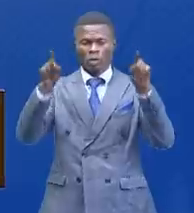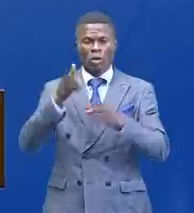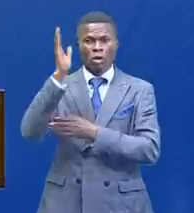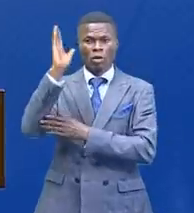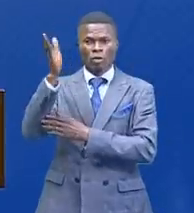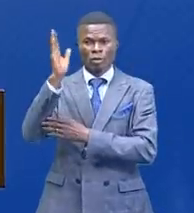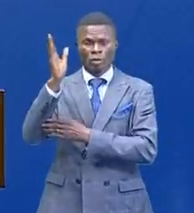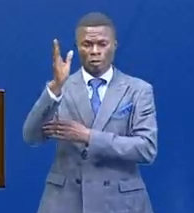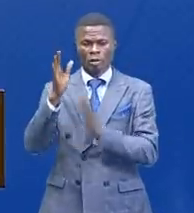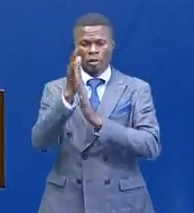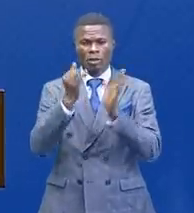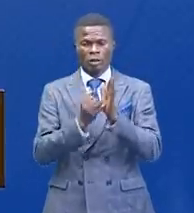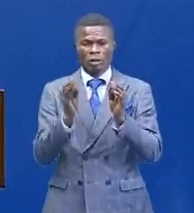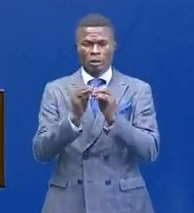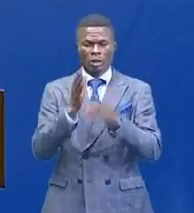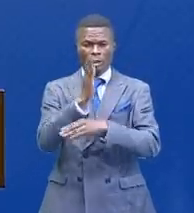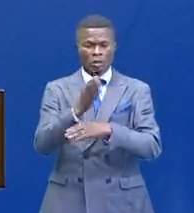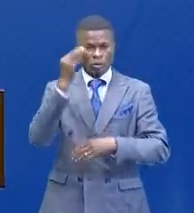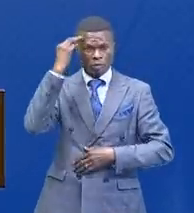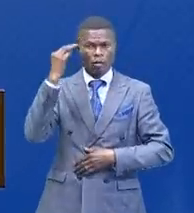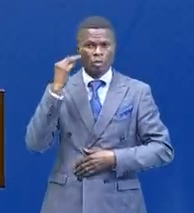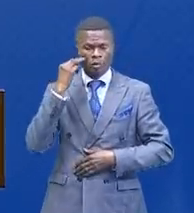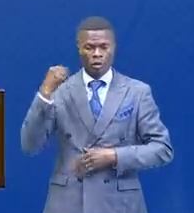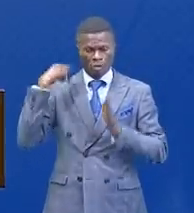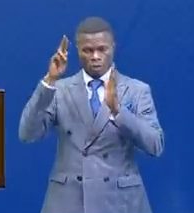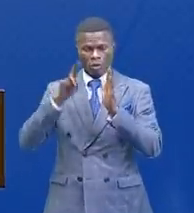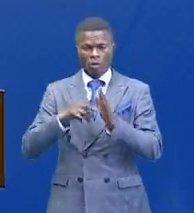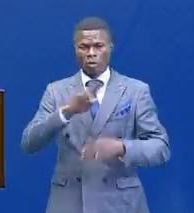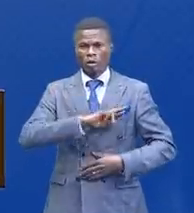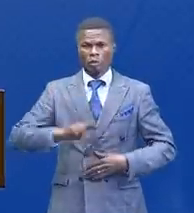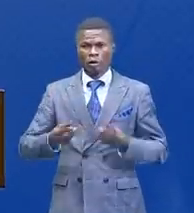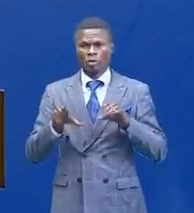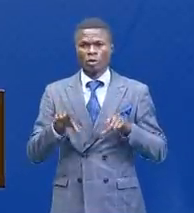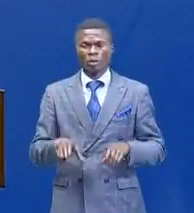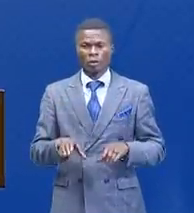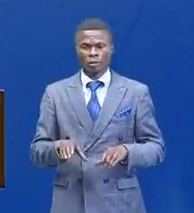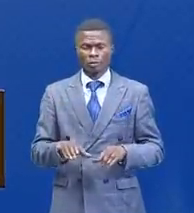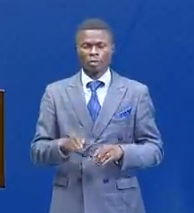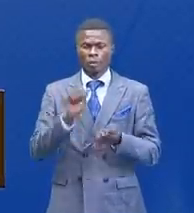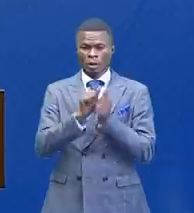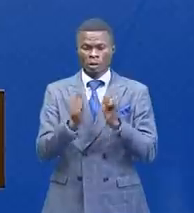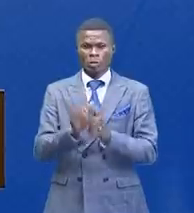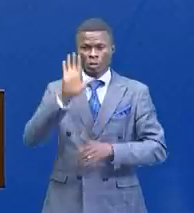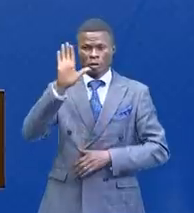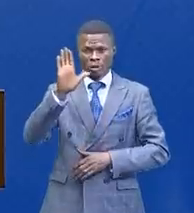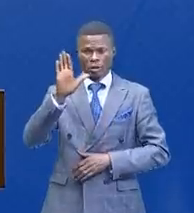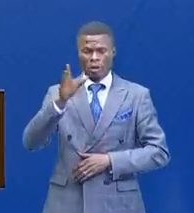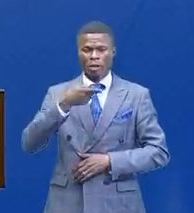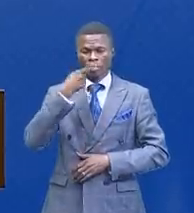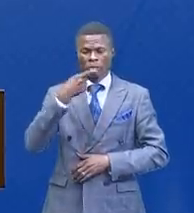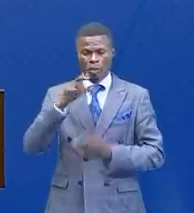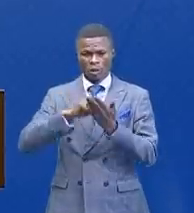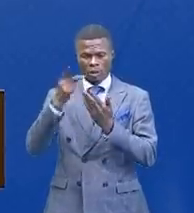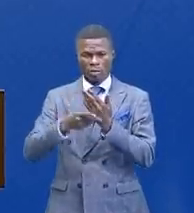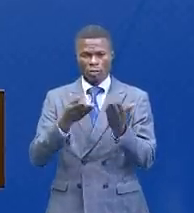visioconférence la 16e réunion du Conseil des ministres du gouvernement de la République. 5 points étaient inscrits à l'ordre